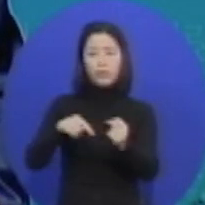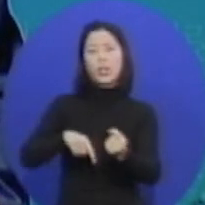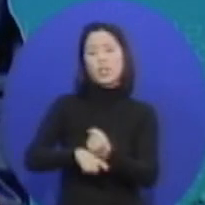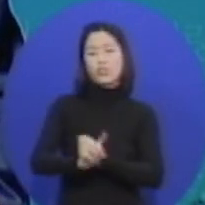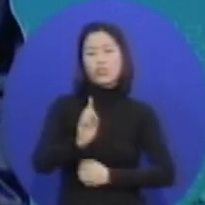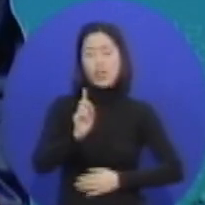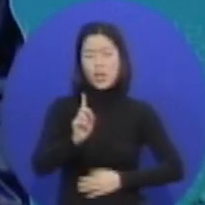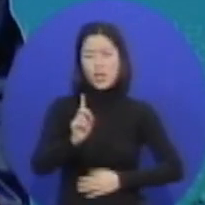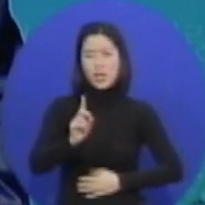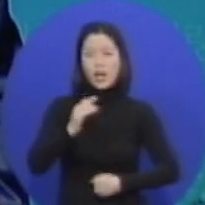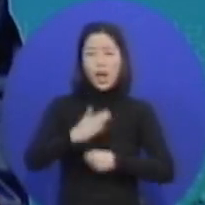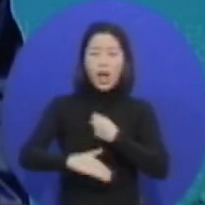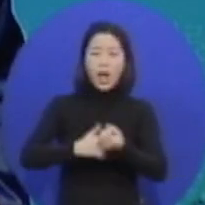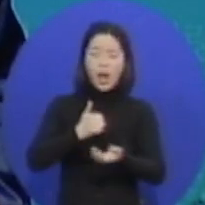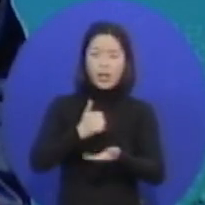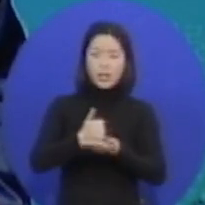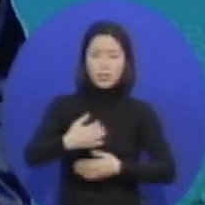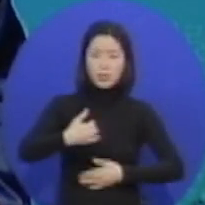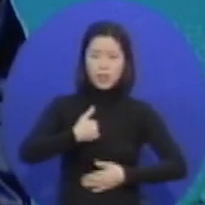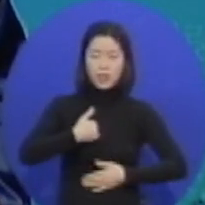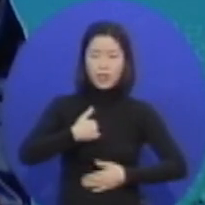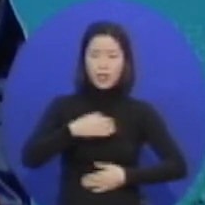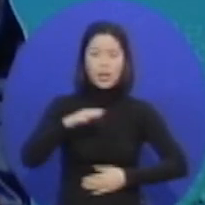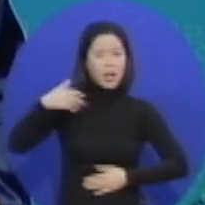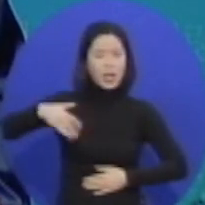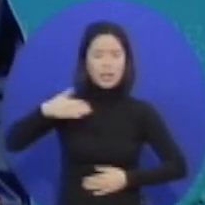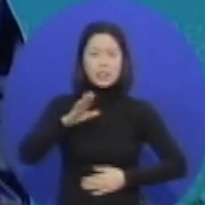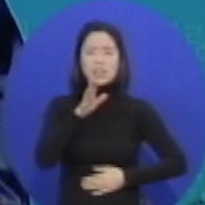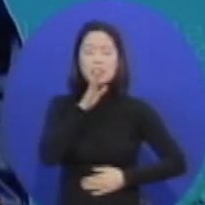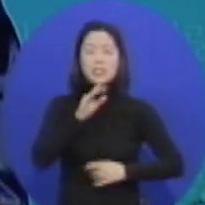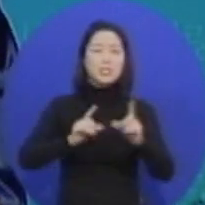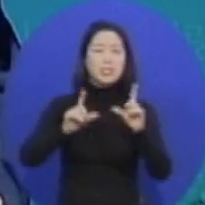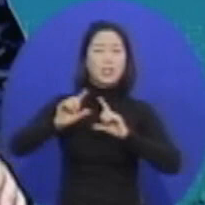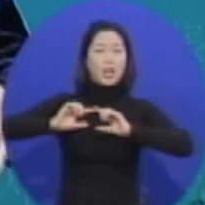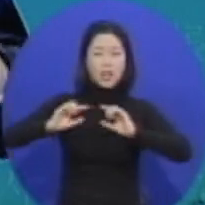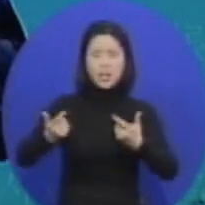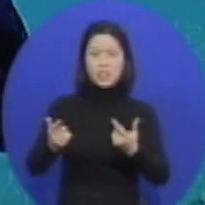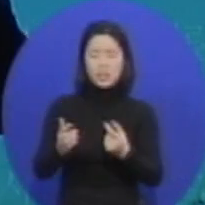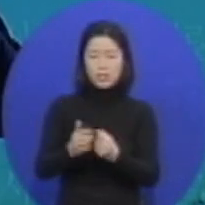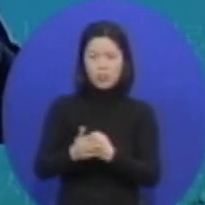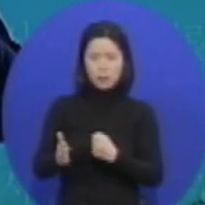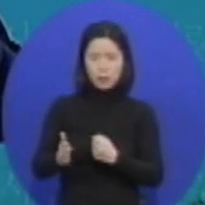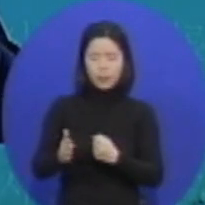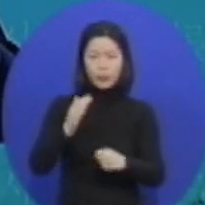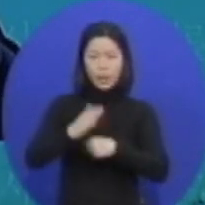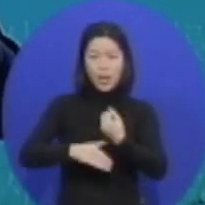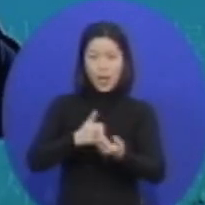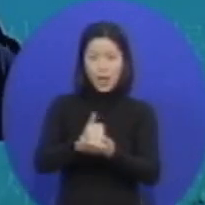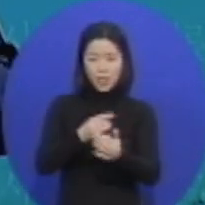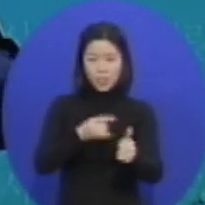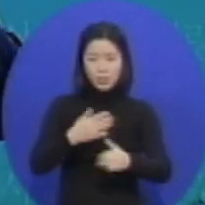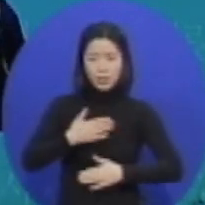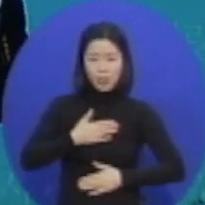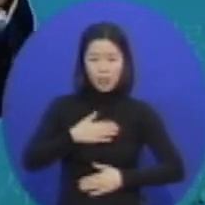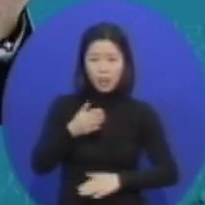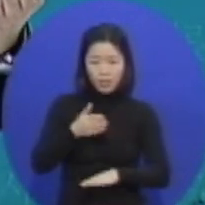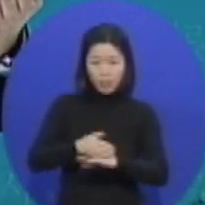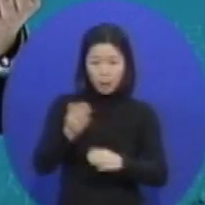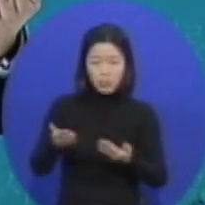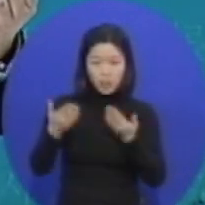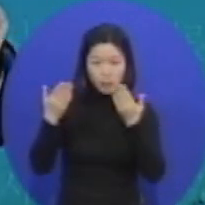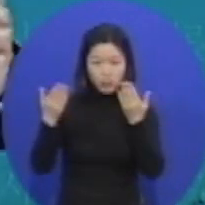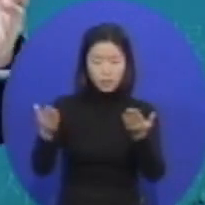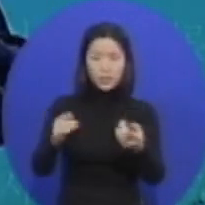하나님이 내게 아직 실제 가 아니기 때문입니다 하나님께 내가 감사한다 는 것이 사람에게